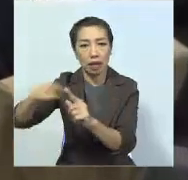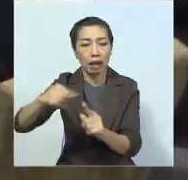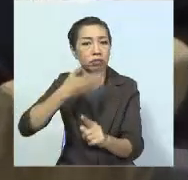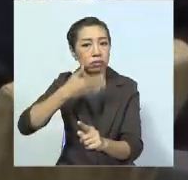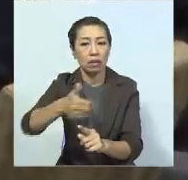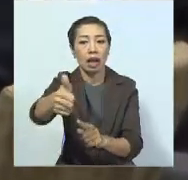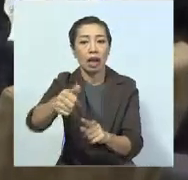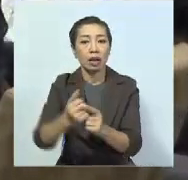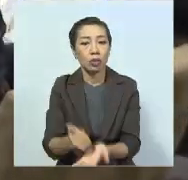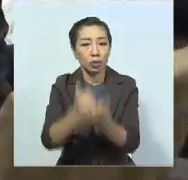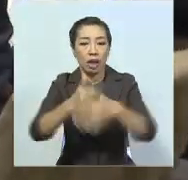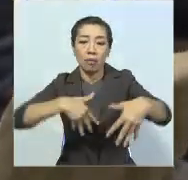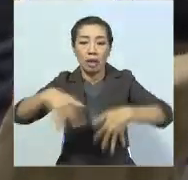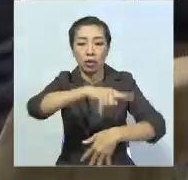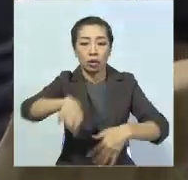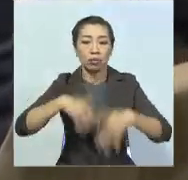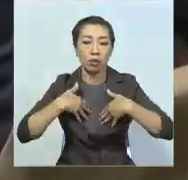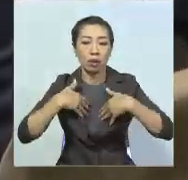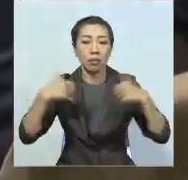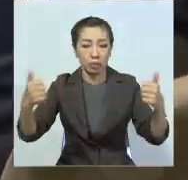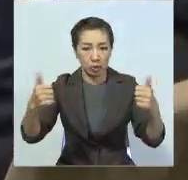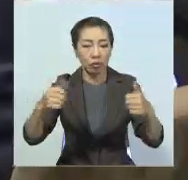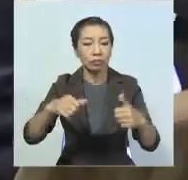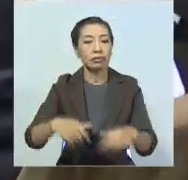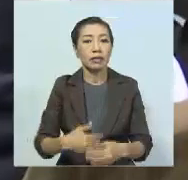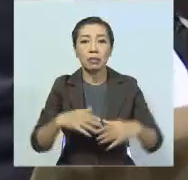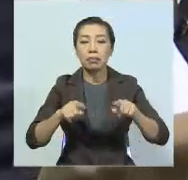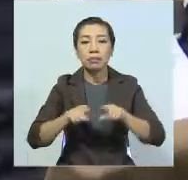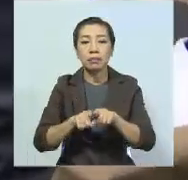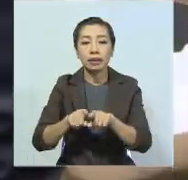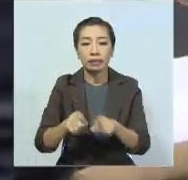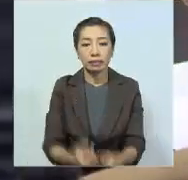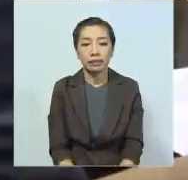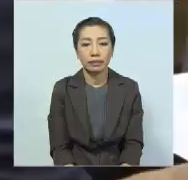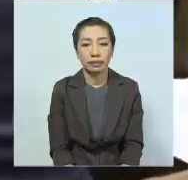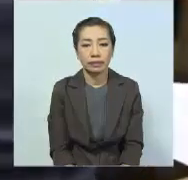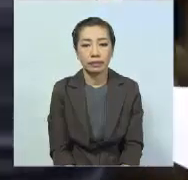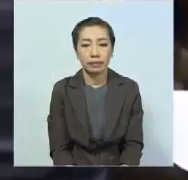จะนำมาซึ่งความอยู่ดีมีสุขและสันติสุขของประชาชนอาเซียนค่ะ